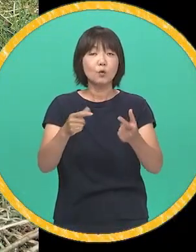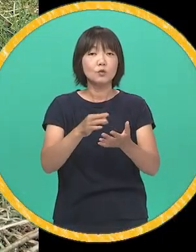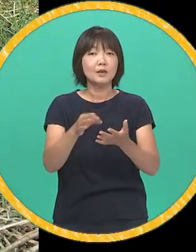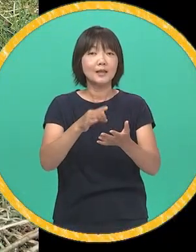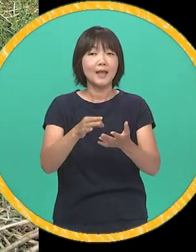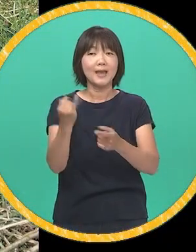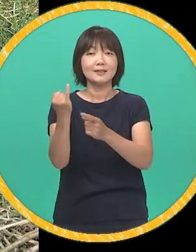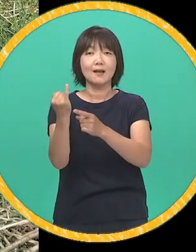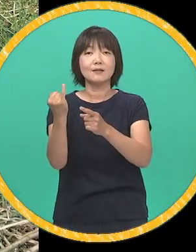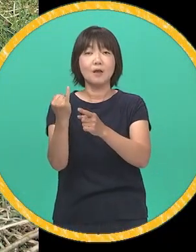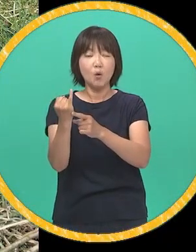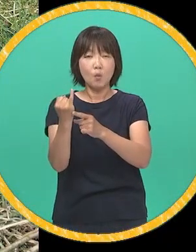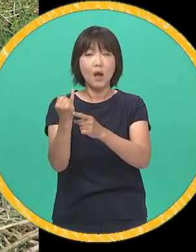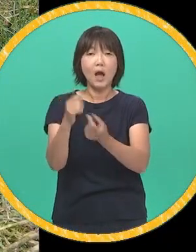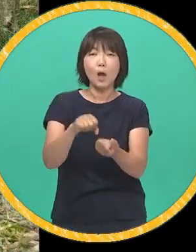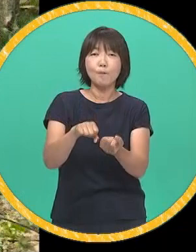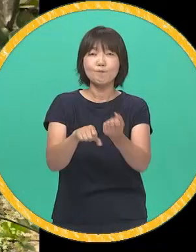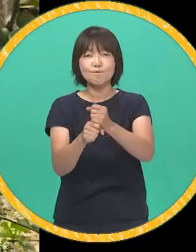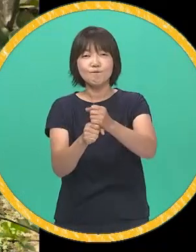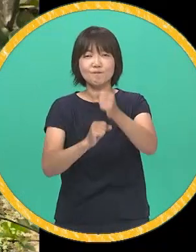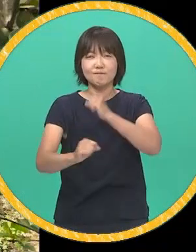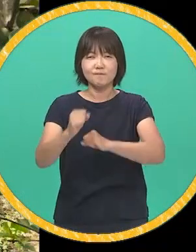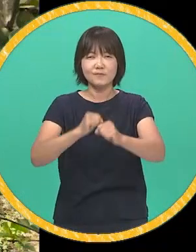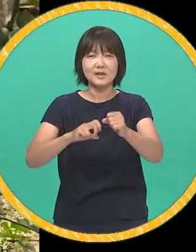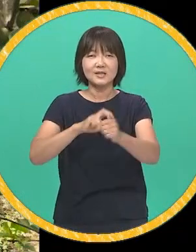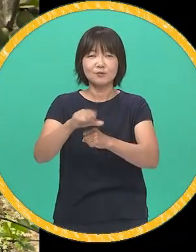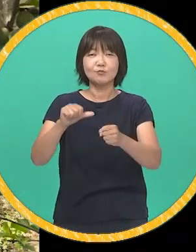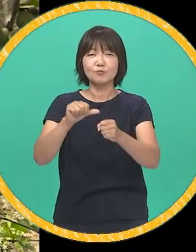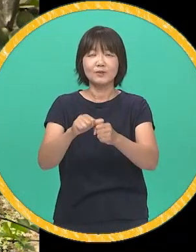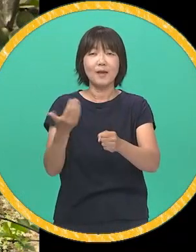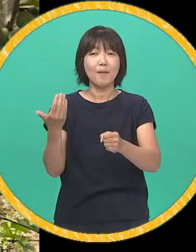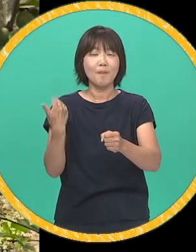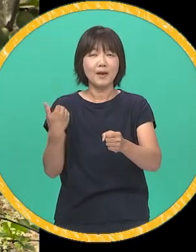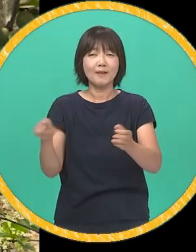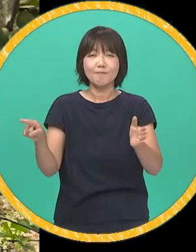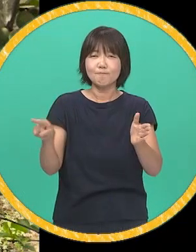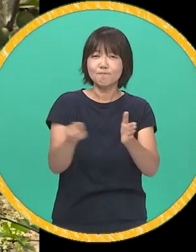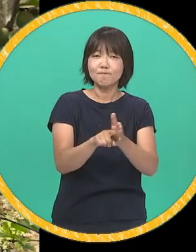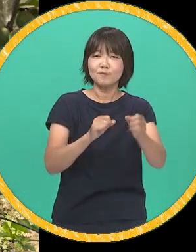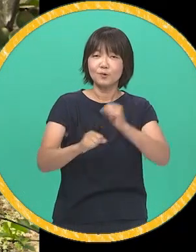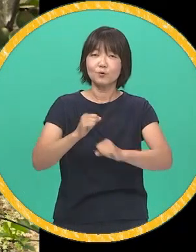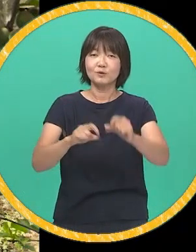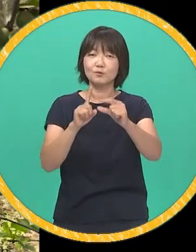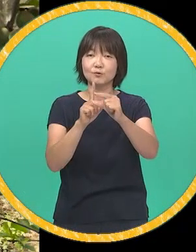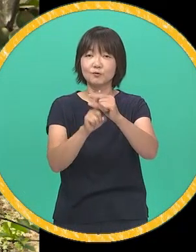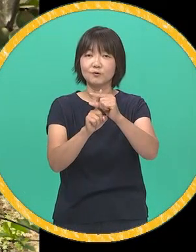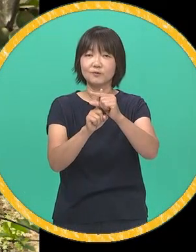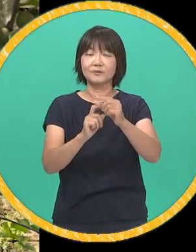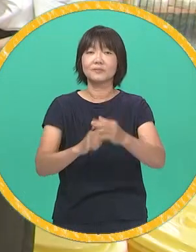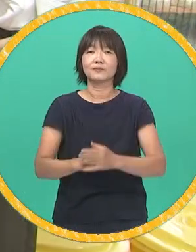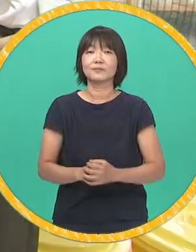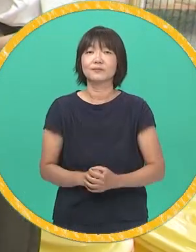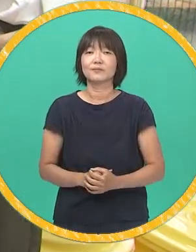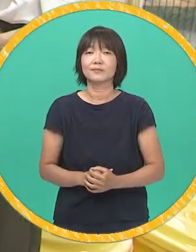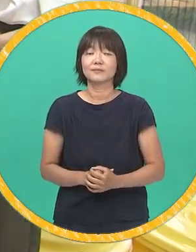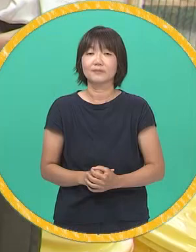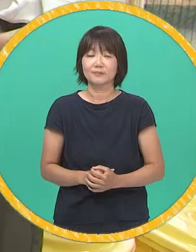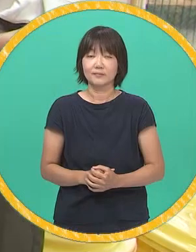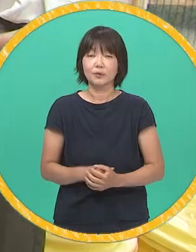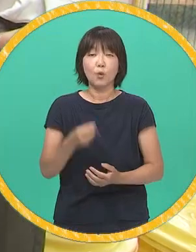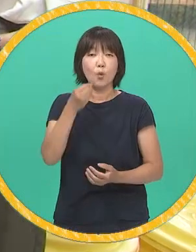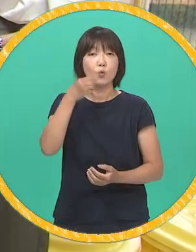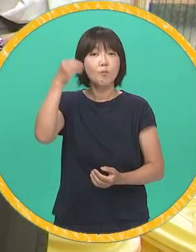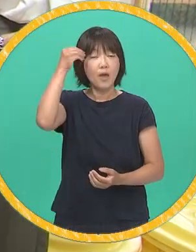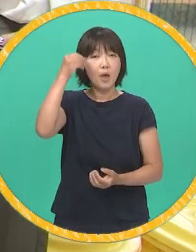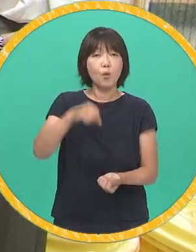に市原さんは杉田梅の再生に25年前から取り組んでいるんです杉田上を